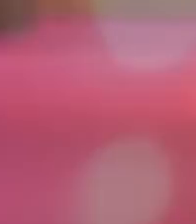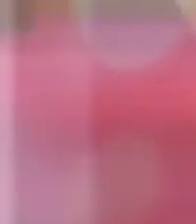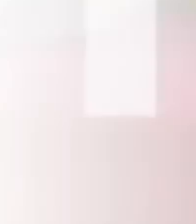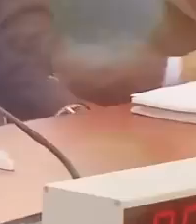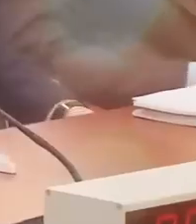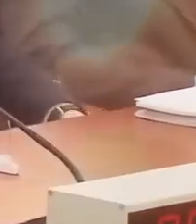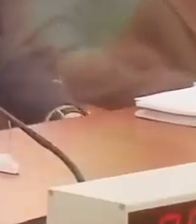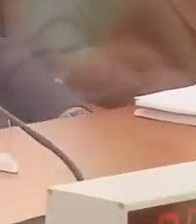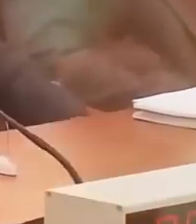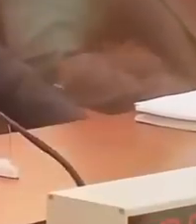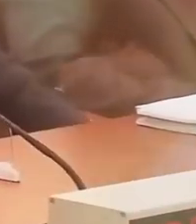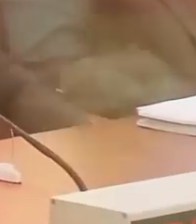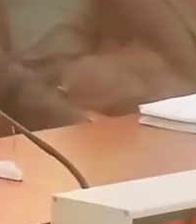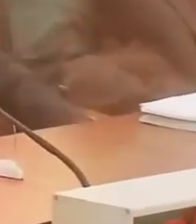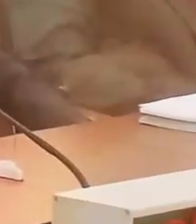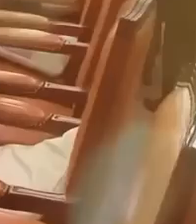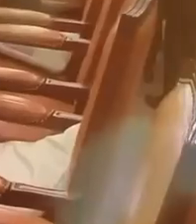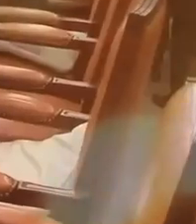겁니까?